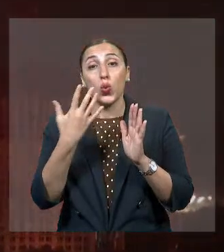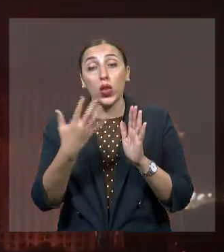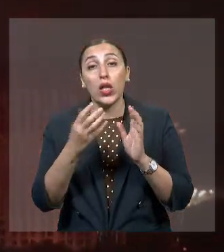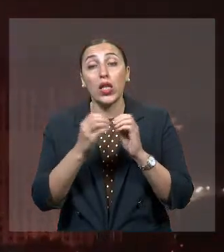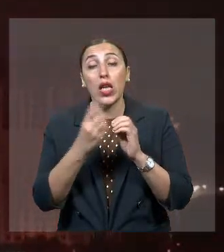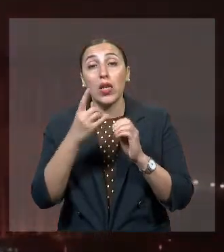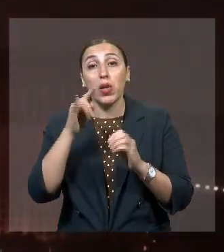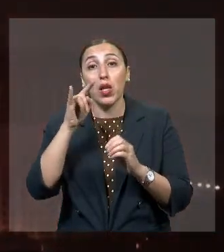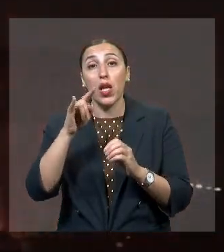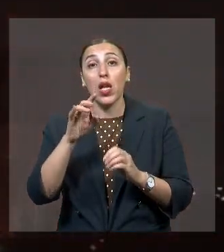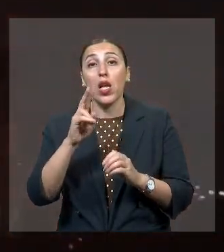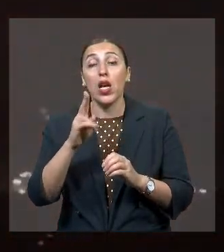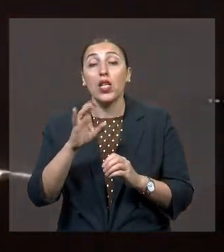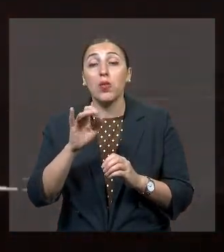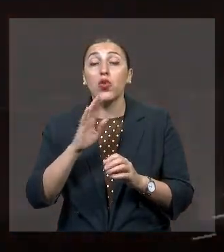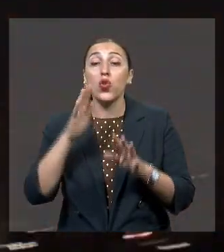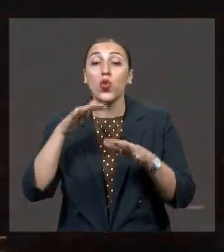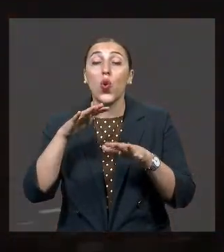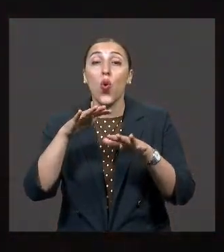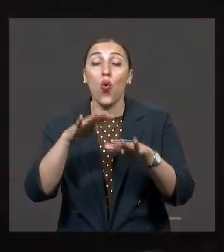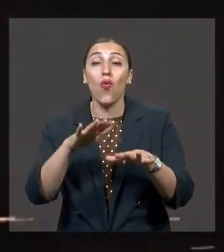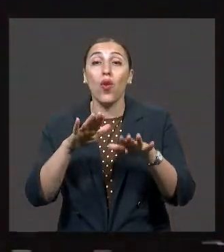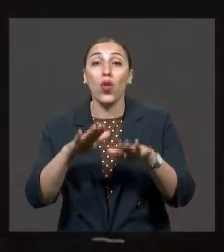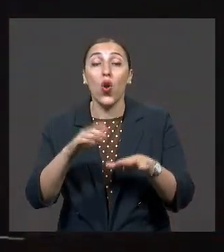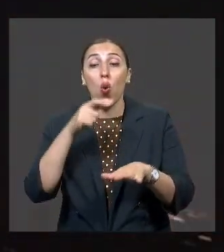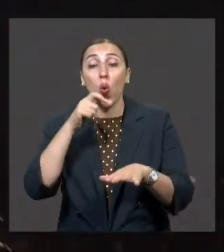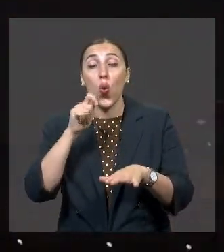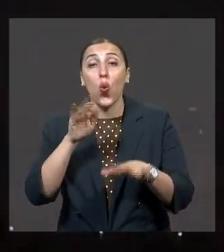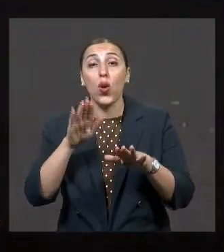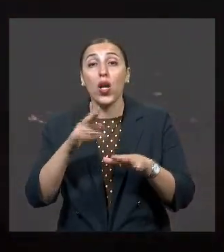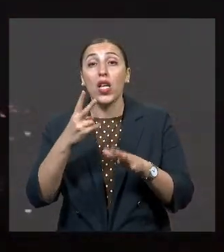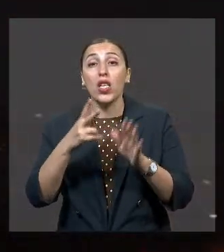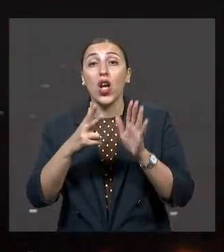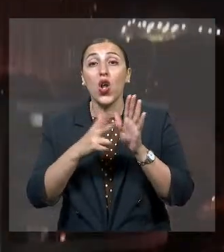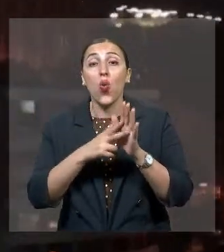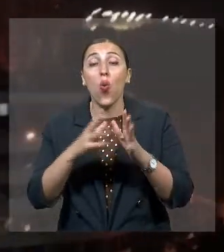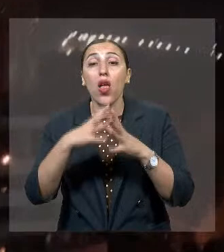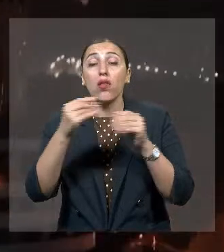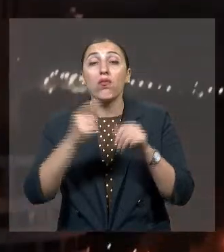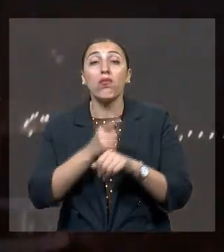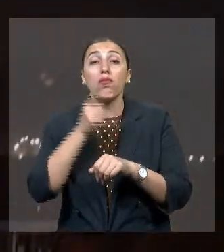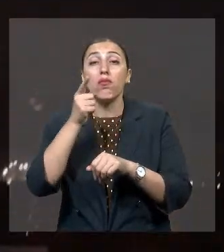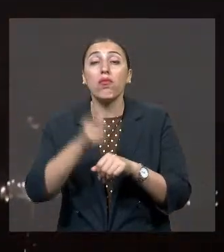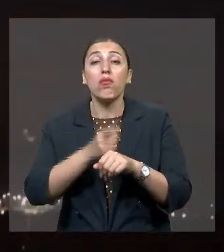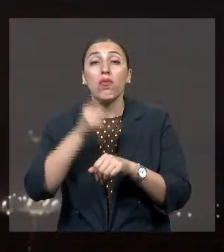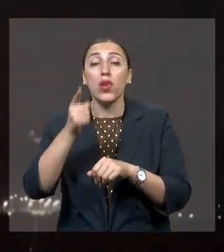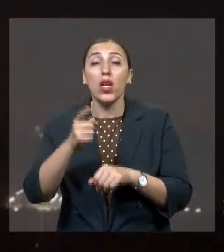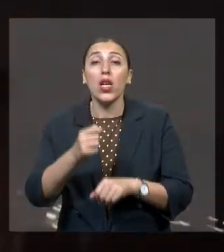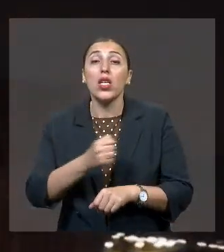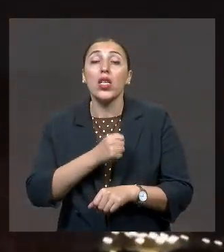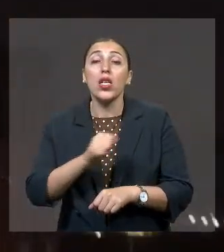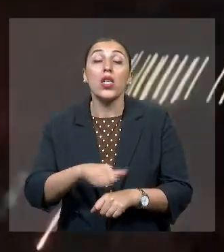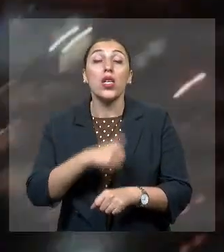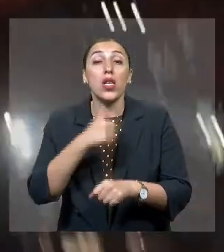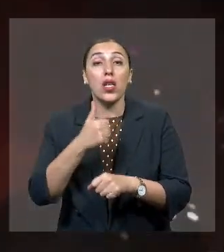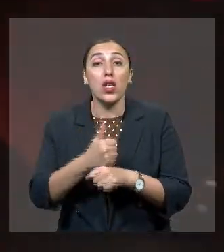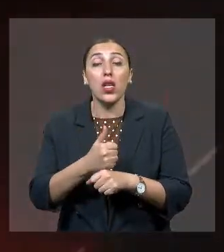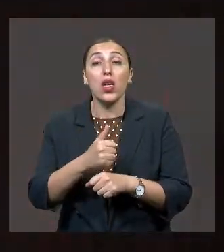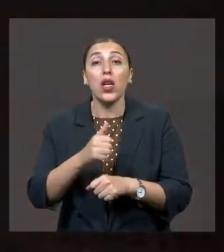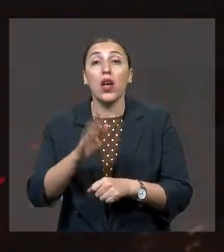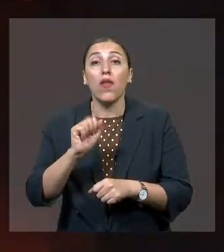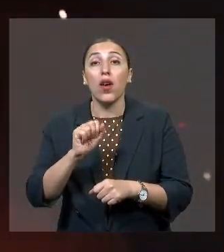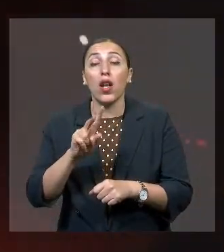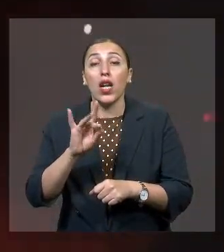օդանավերից Կասպի ծովի շրջանից Ուկրաինայի վրա 28 թևավոր հրթիռ է արձակվել։ Զինված ուժերի գլխավոր հրամանատար